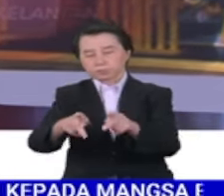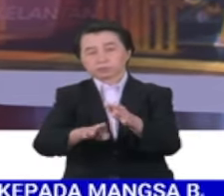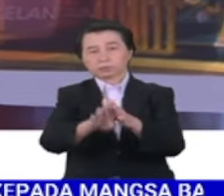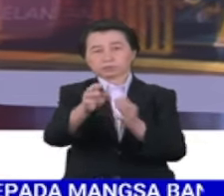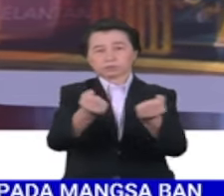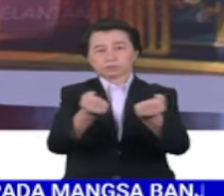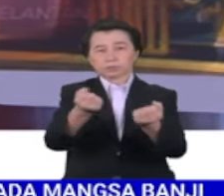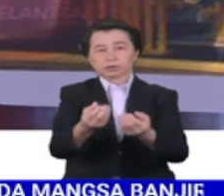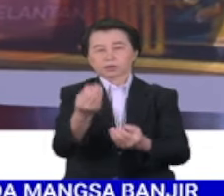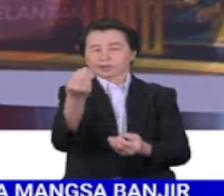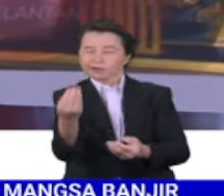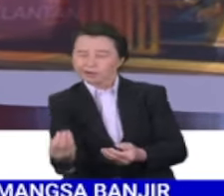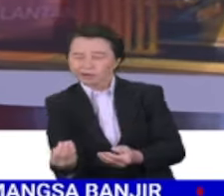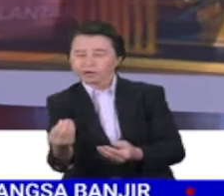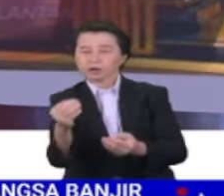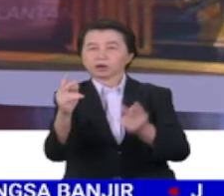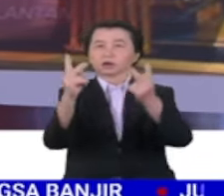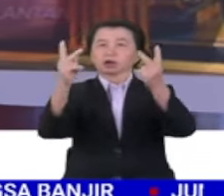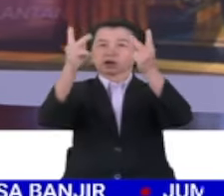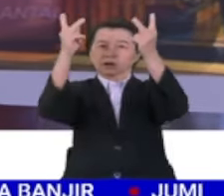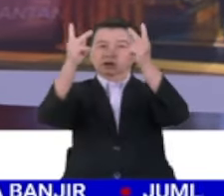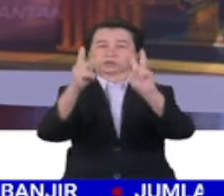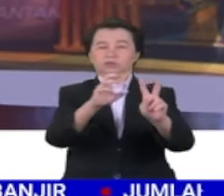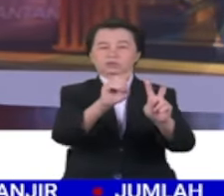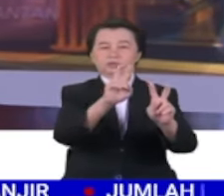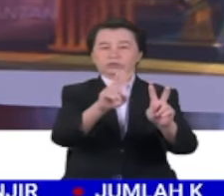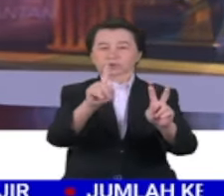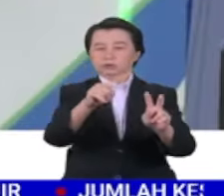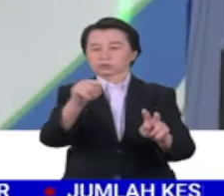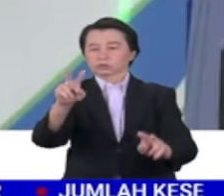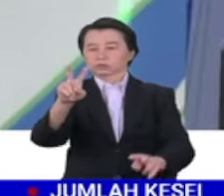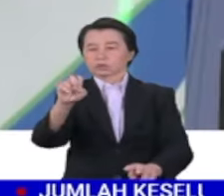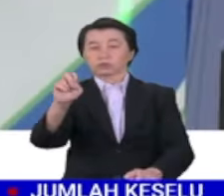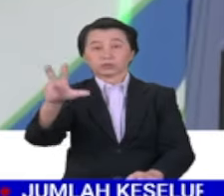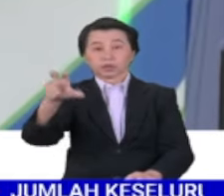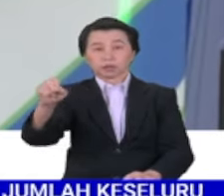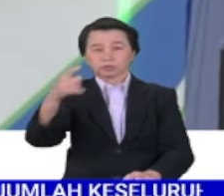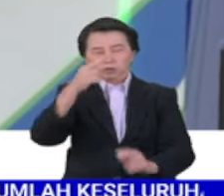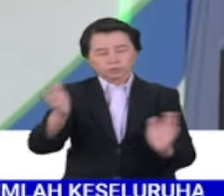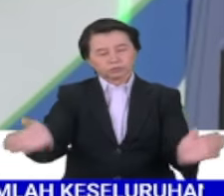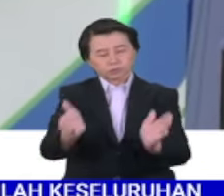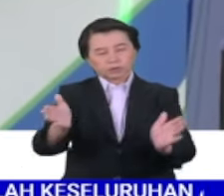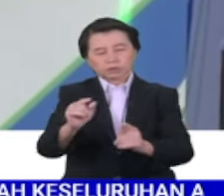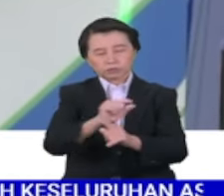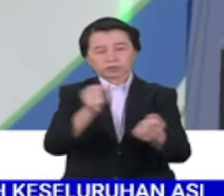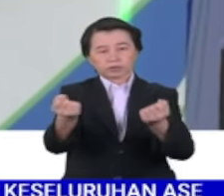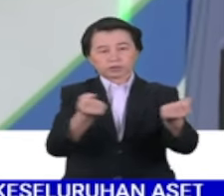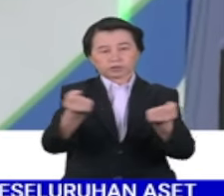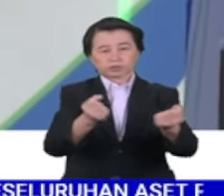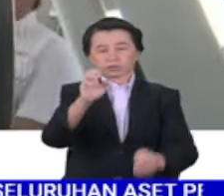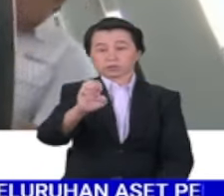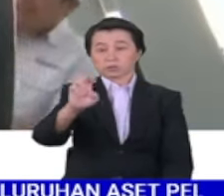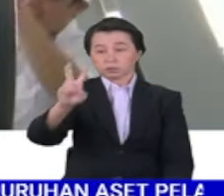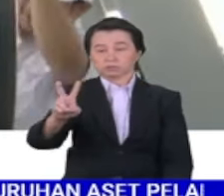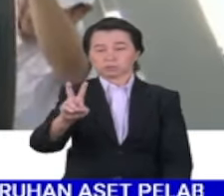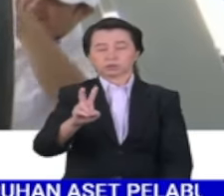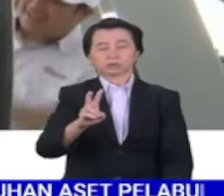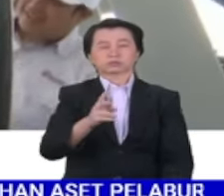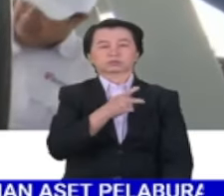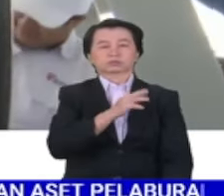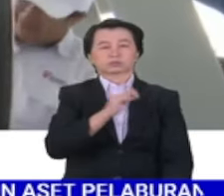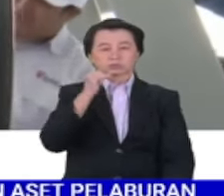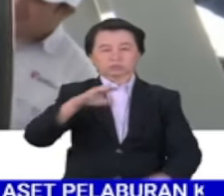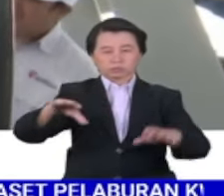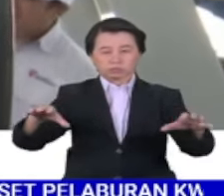rendah karbon 2021 2030 untuk menggerakkan penggunaan IV Kementerian komited